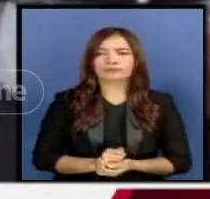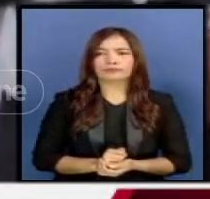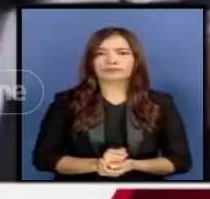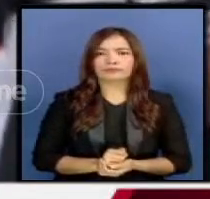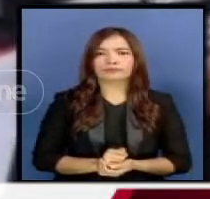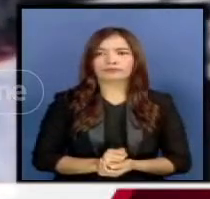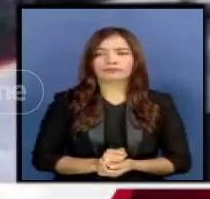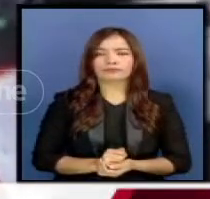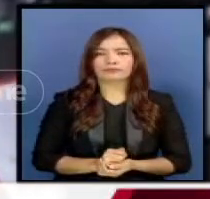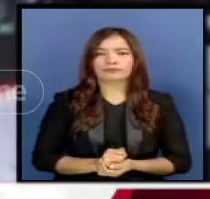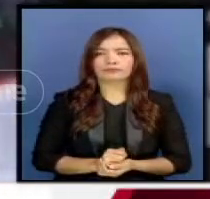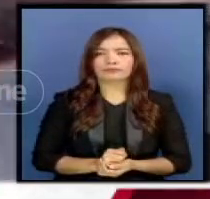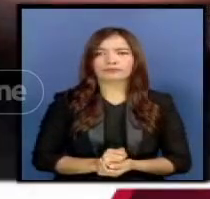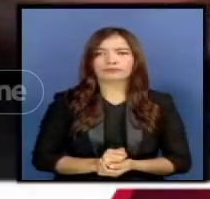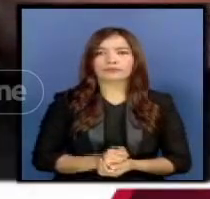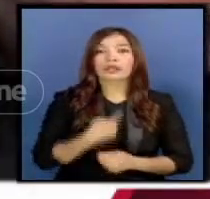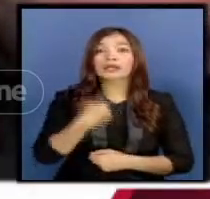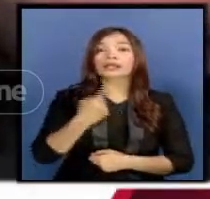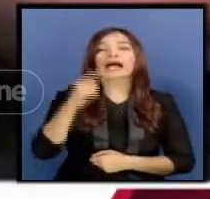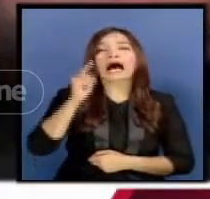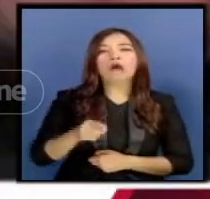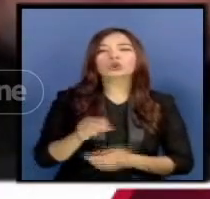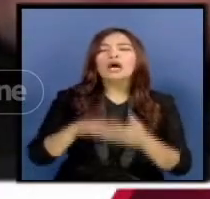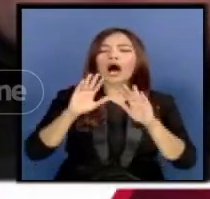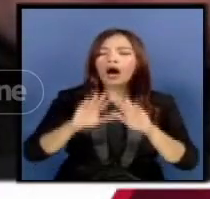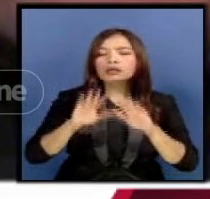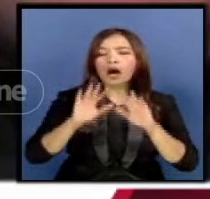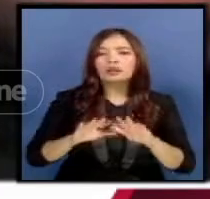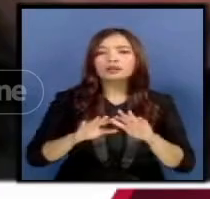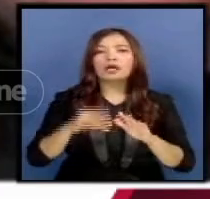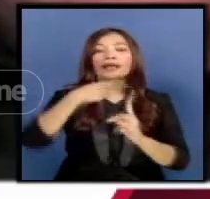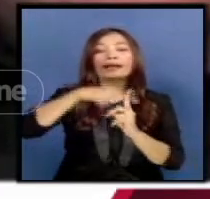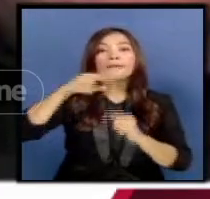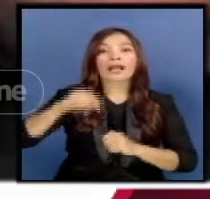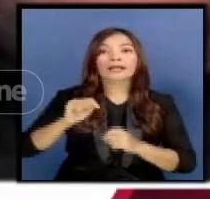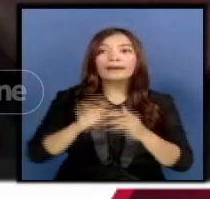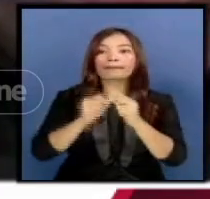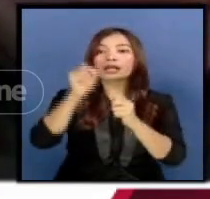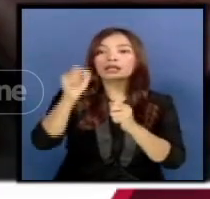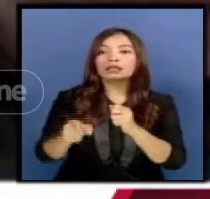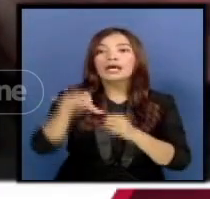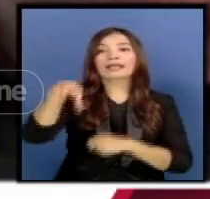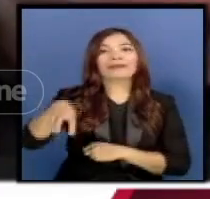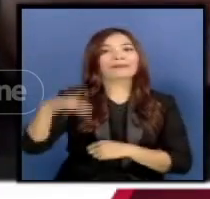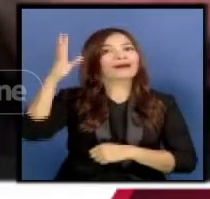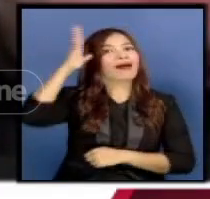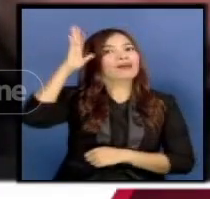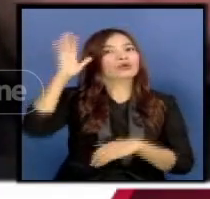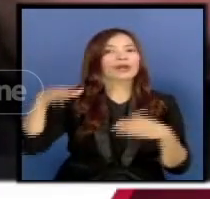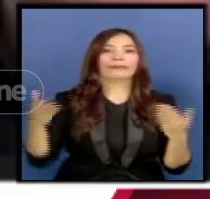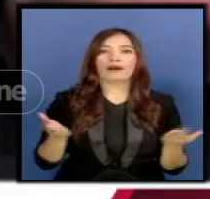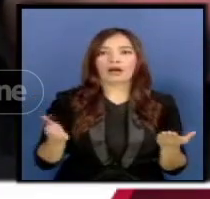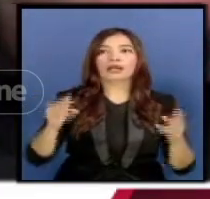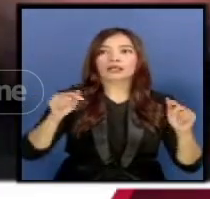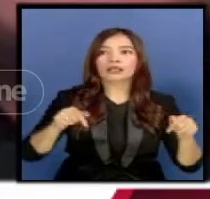pencinta Coldplay. Itulah, kembali lagi, kita harus selalu hati-hati, apalagi membeli dari tempat yang kita tidak tahu asalnya.